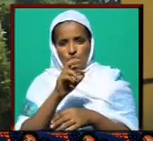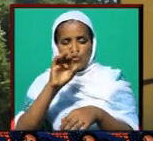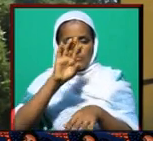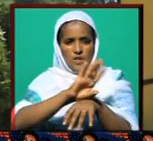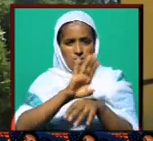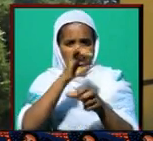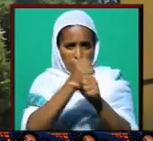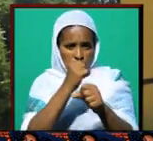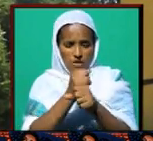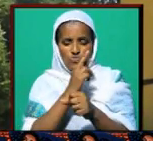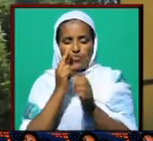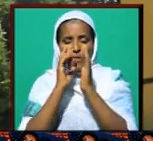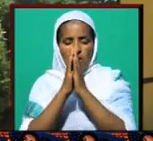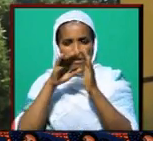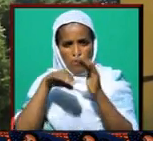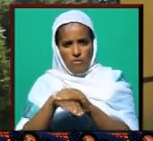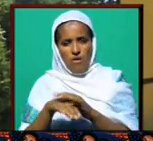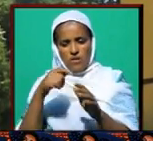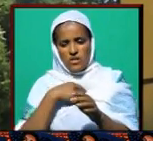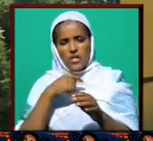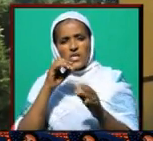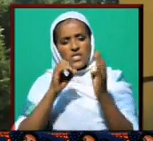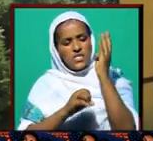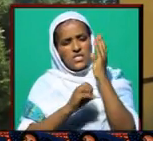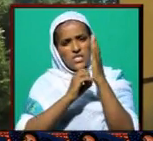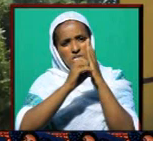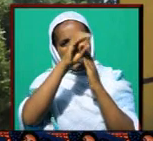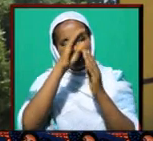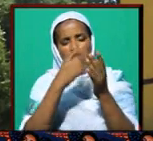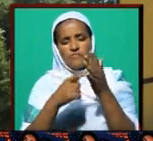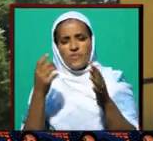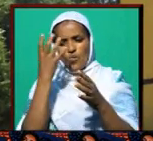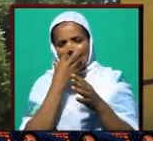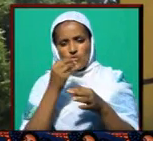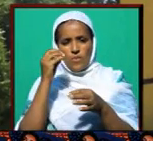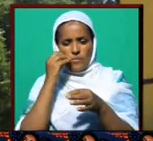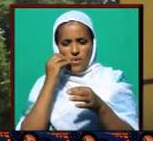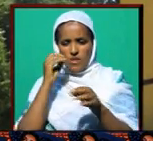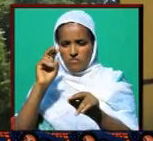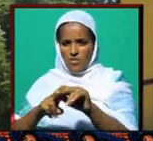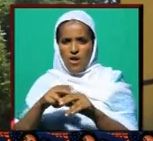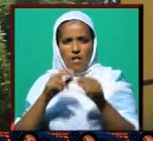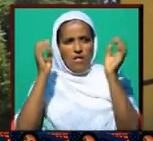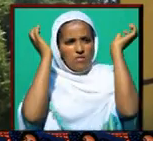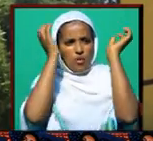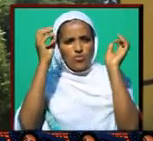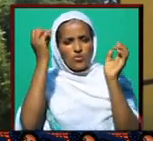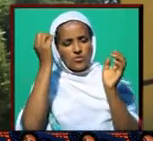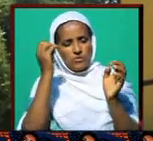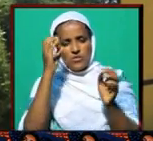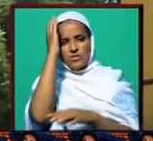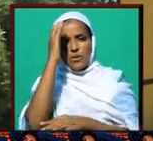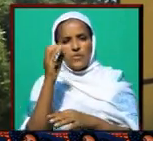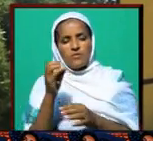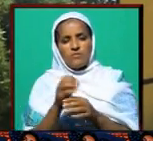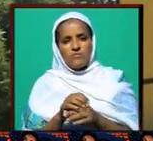እንመለከታለን። ከዚያም ዳዊት ሱባኤ ገባ ቤተ እግዚአብሔር ለመስራት ከነገሰ በኋላ እኔ በጽድና በዘግባ በተሰራ በአማረ በተዋበ